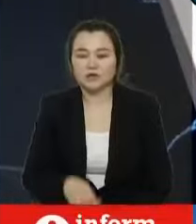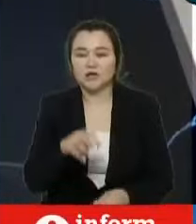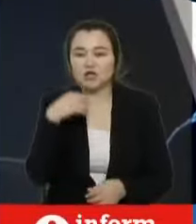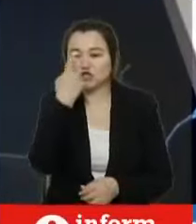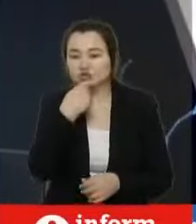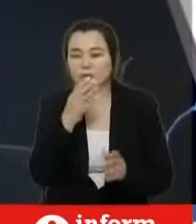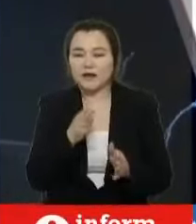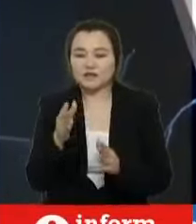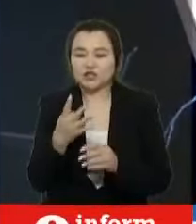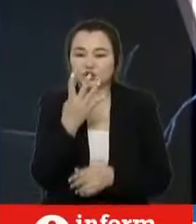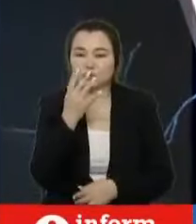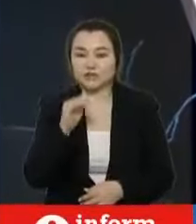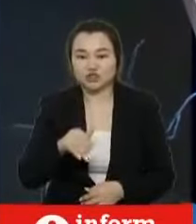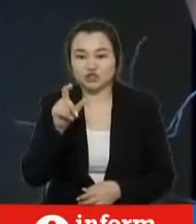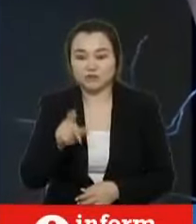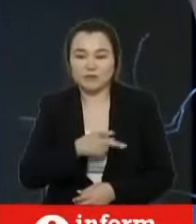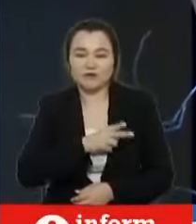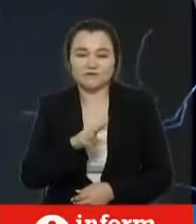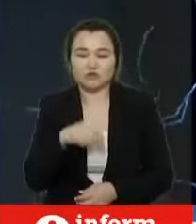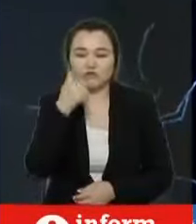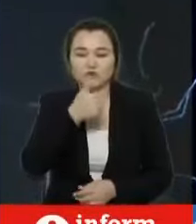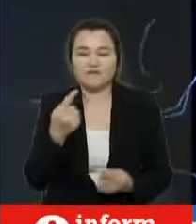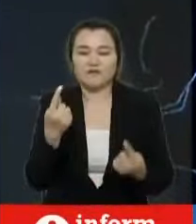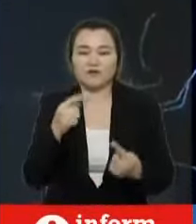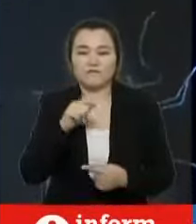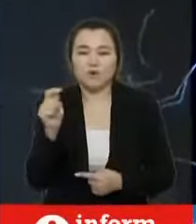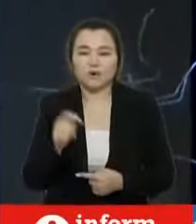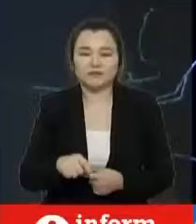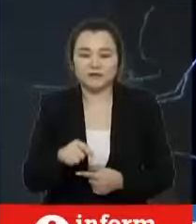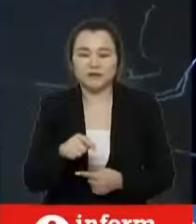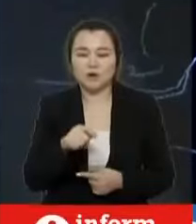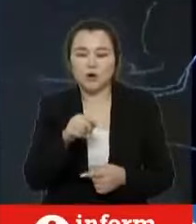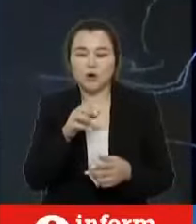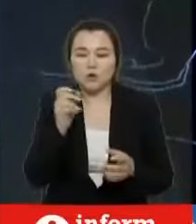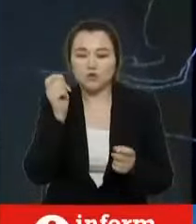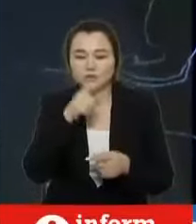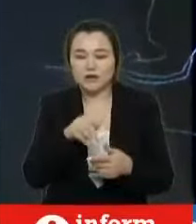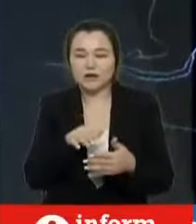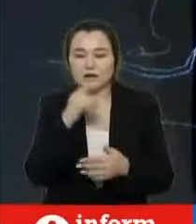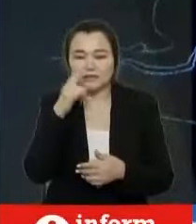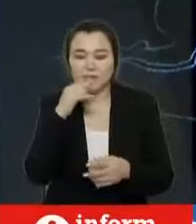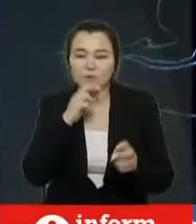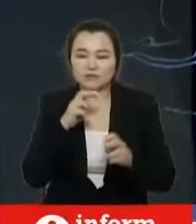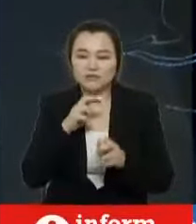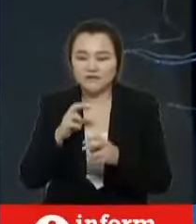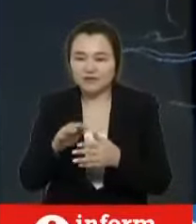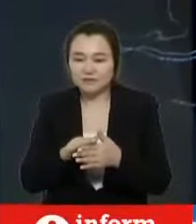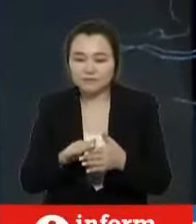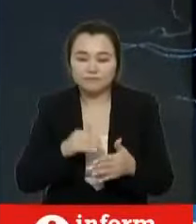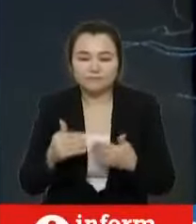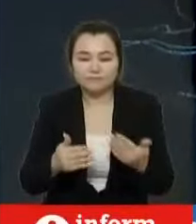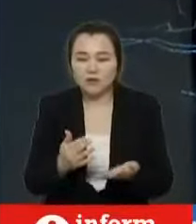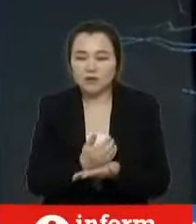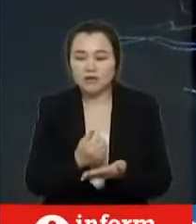Личности порядка 4000 человек, погибших в годы Великой Отечественной войны, установили казахстанские поисковики. Помимо этого,